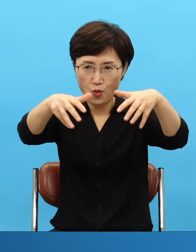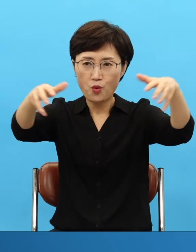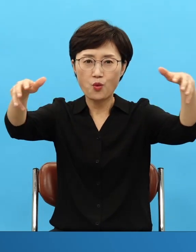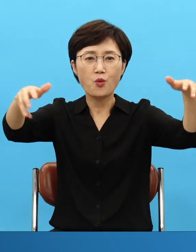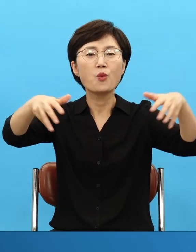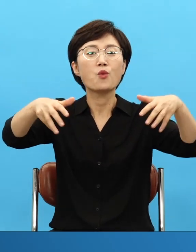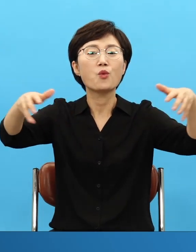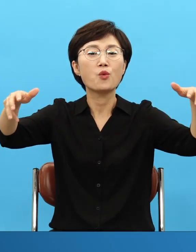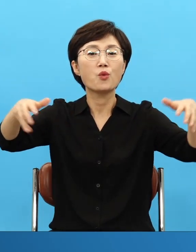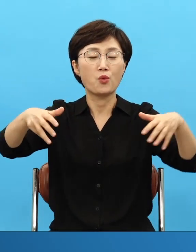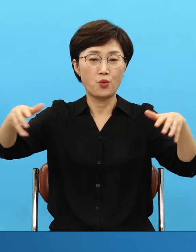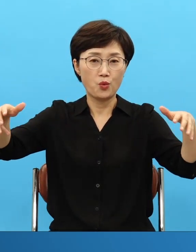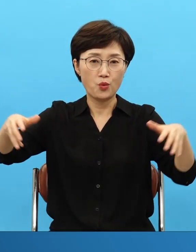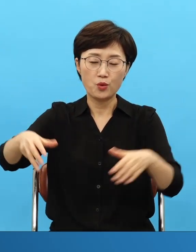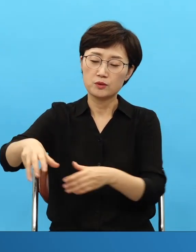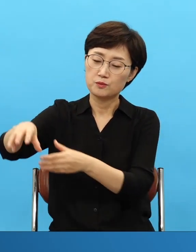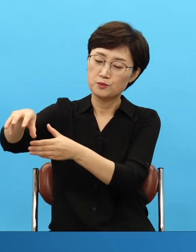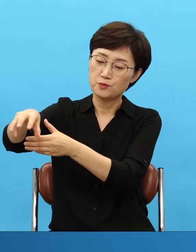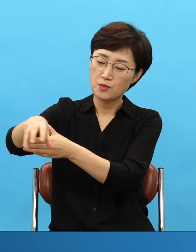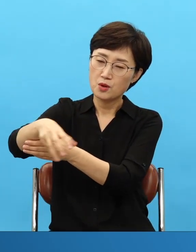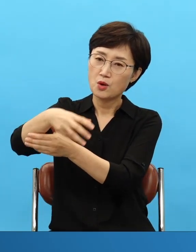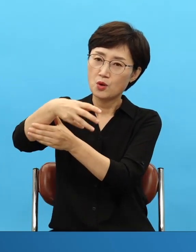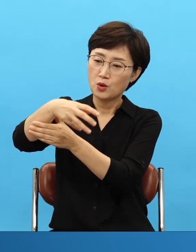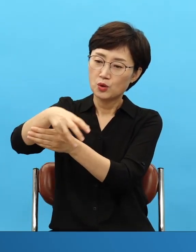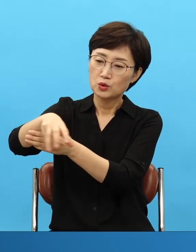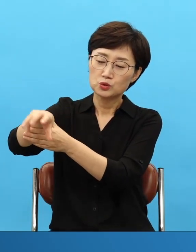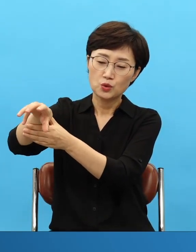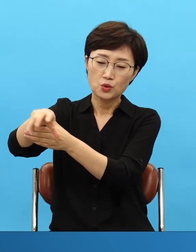성회로 모이라고